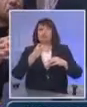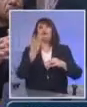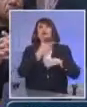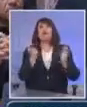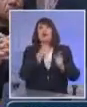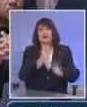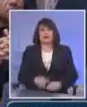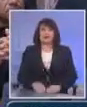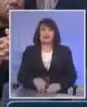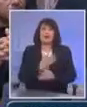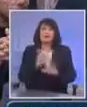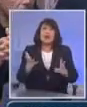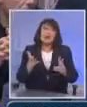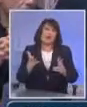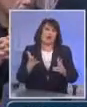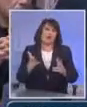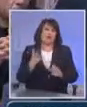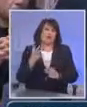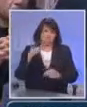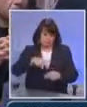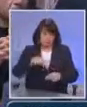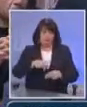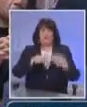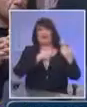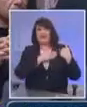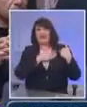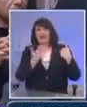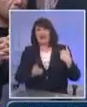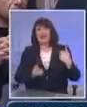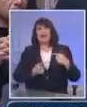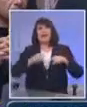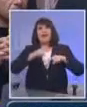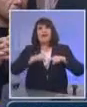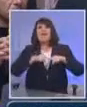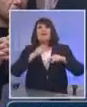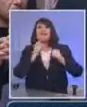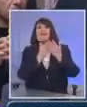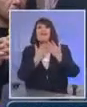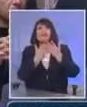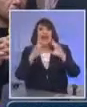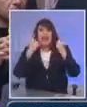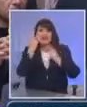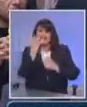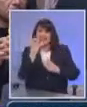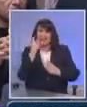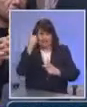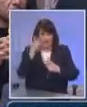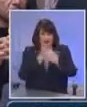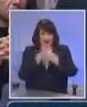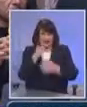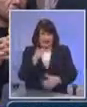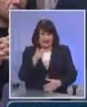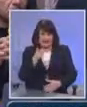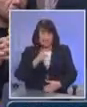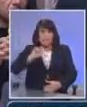βιβλίων. Φέτος η πρώτη τάξη στους Αγίους Σαράντα έμεινε χωρίς βιβλία. Τα